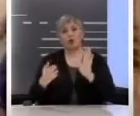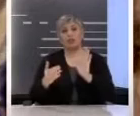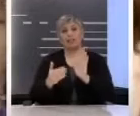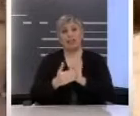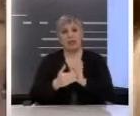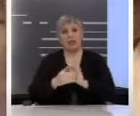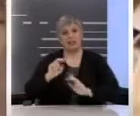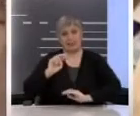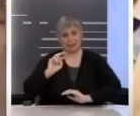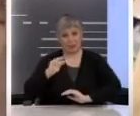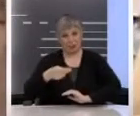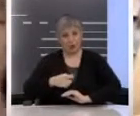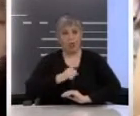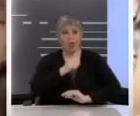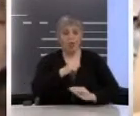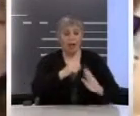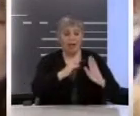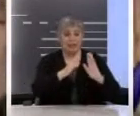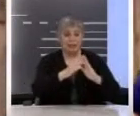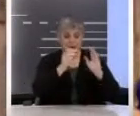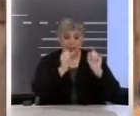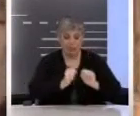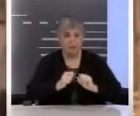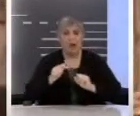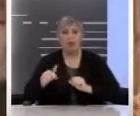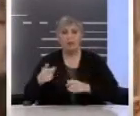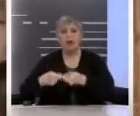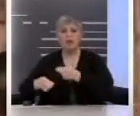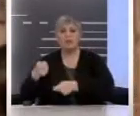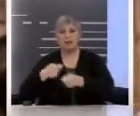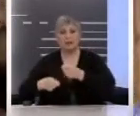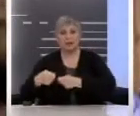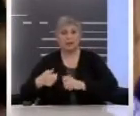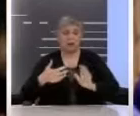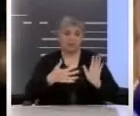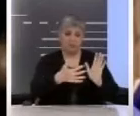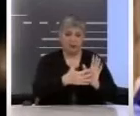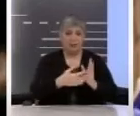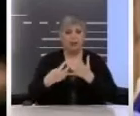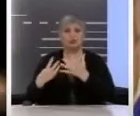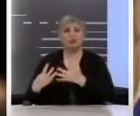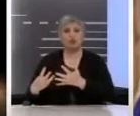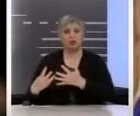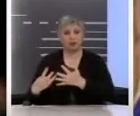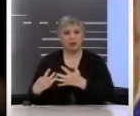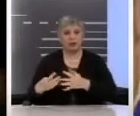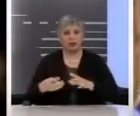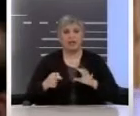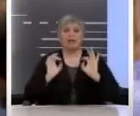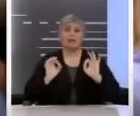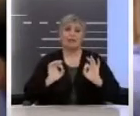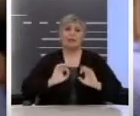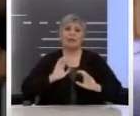μιλάμε ανά κατοικία και ανά επιχείρηση. Προφανώς όταν οι οντότητες που κυριεύουν την κατοικία ή την επιχείρηση είναι